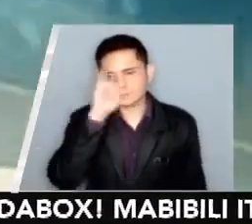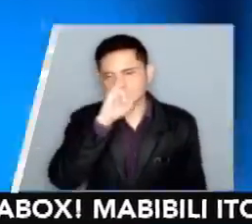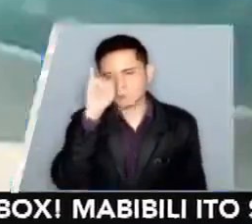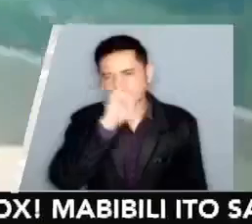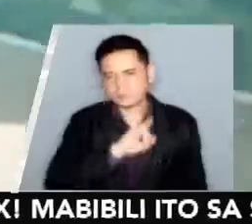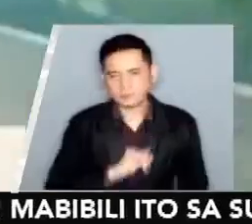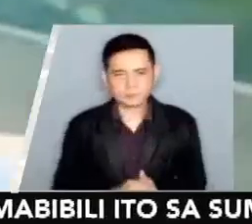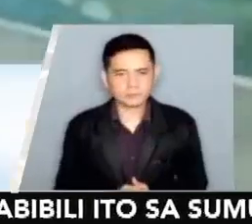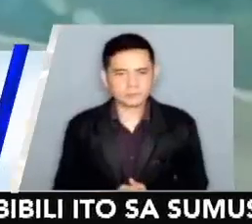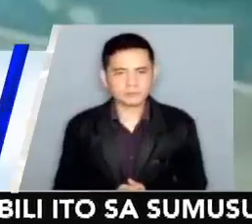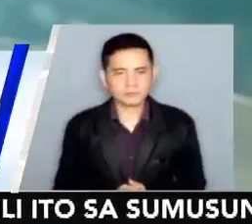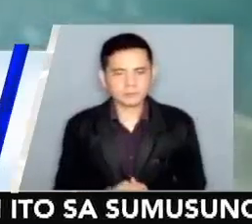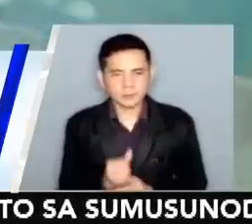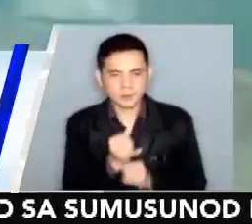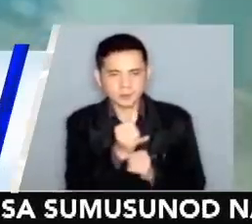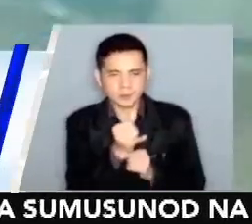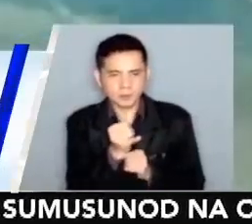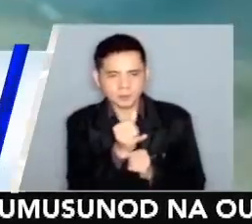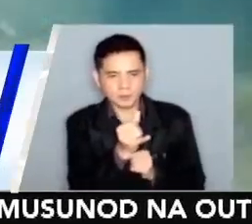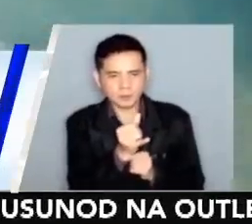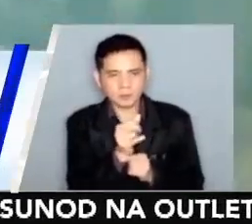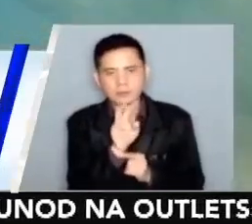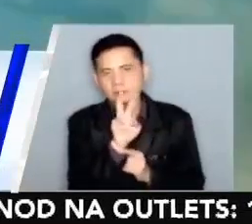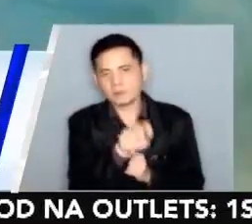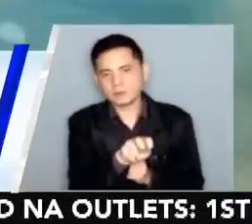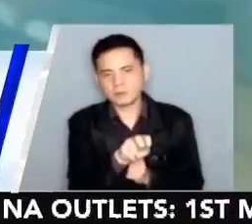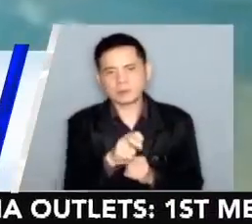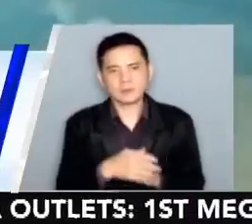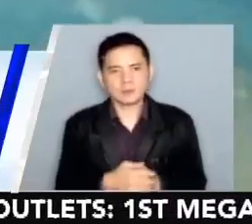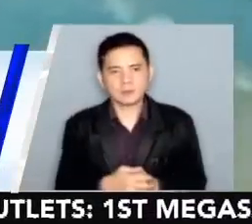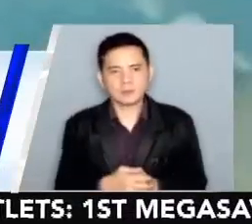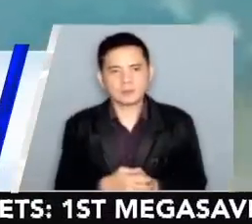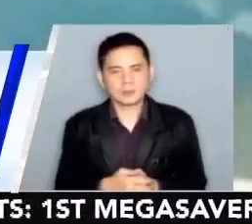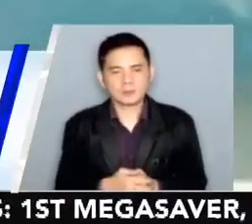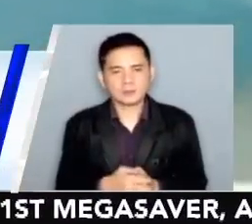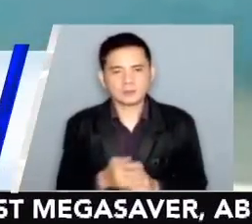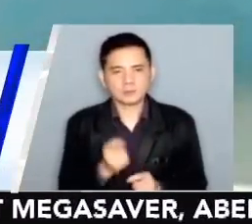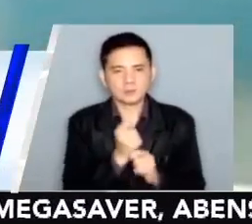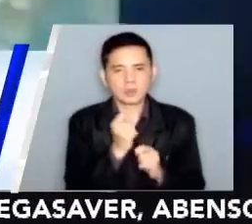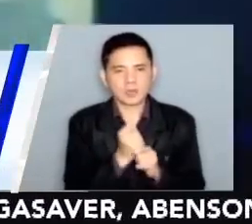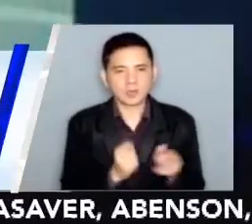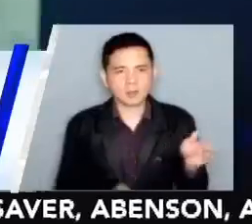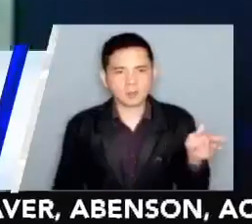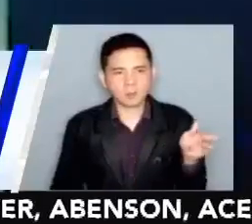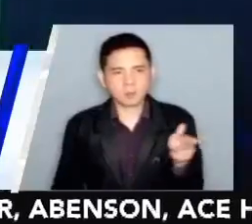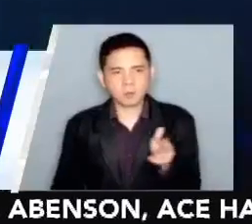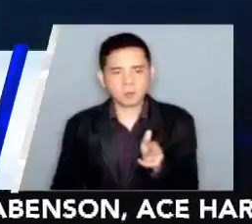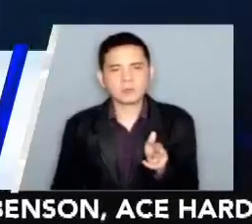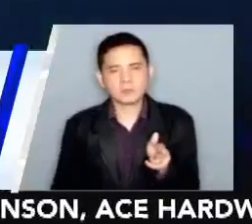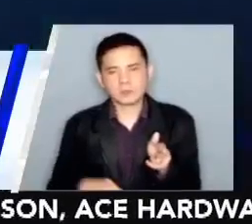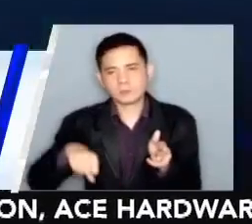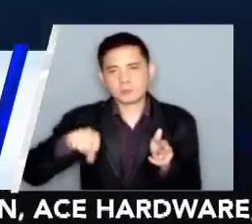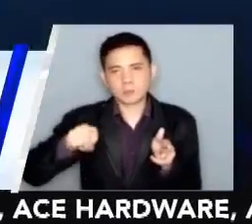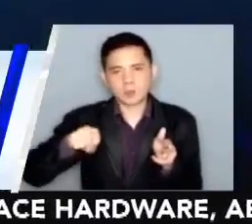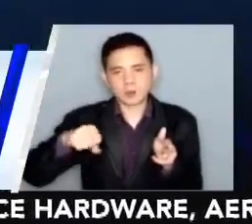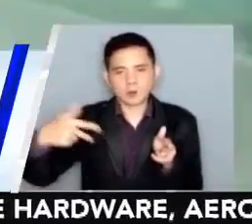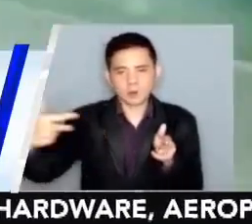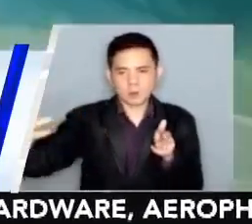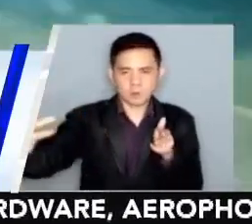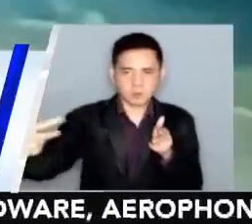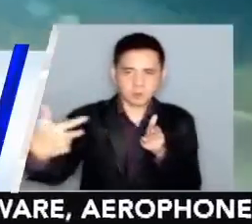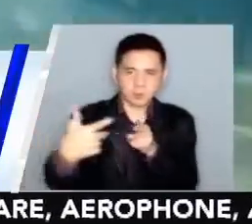dashcam video, huli cam ang biglang pagliko at pagbangga ng truck sa motorsiklong sinasakyan ng biktima sa Barangay Santa